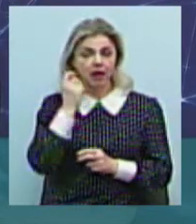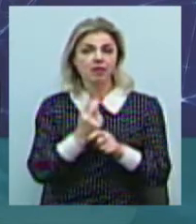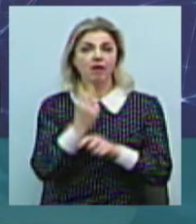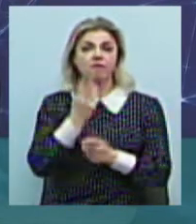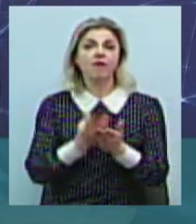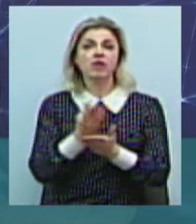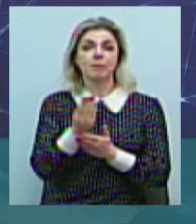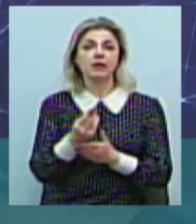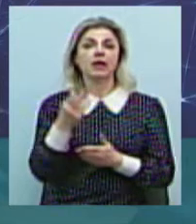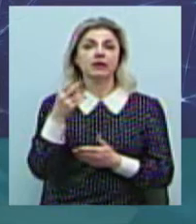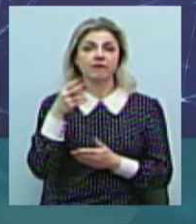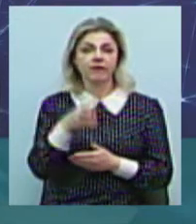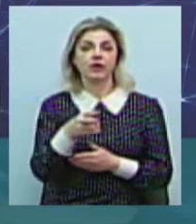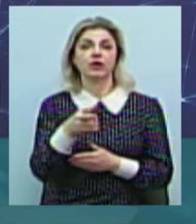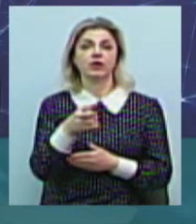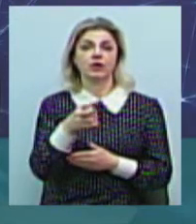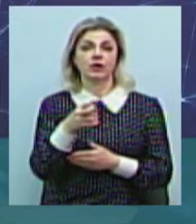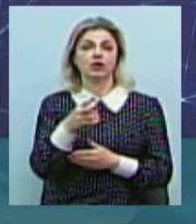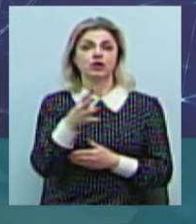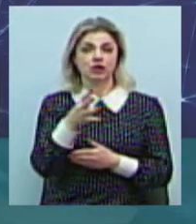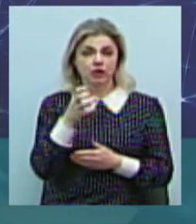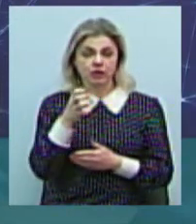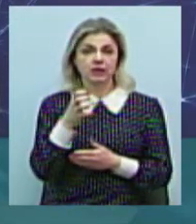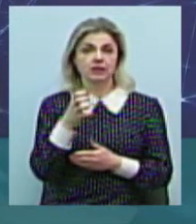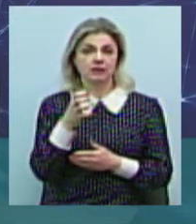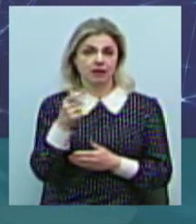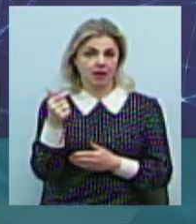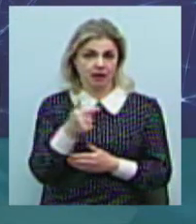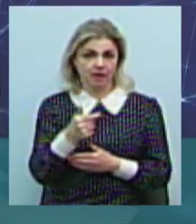выплату 2410 гривен.